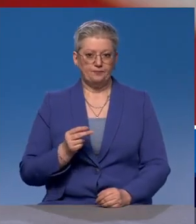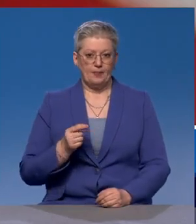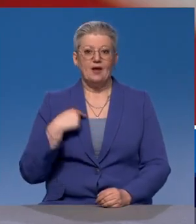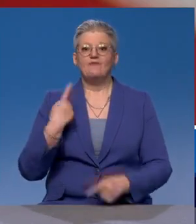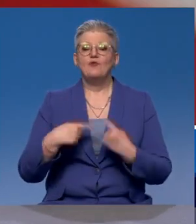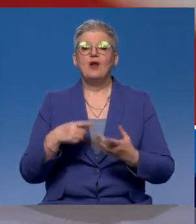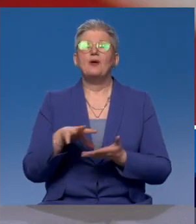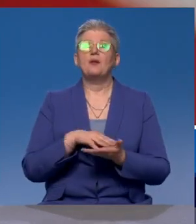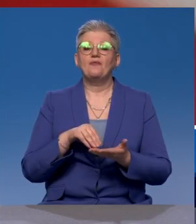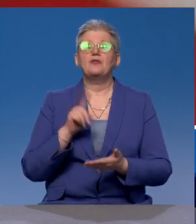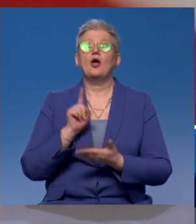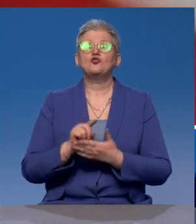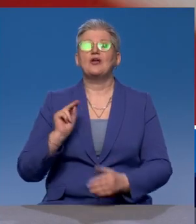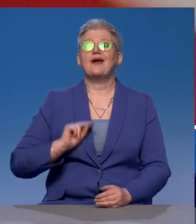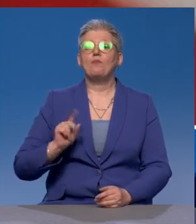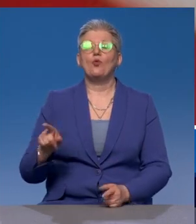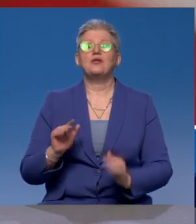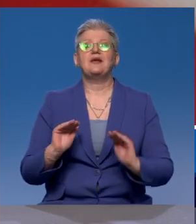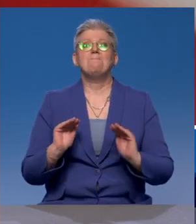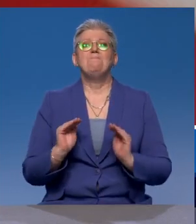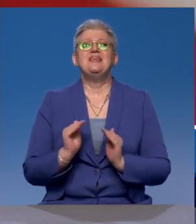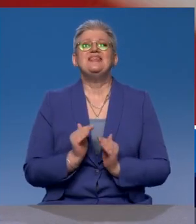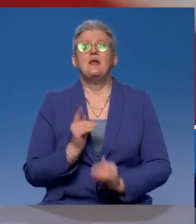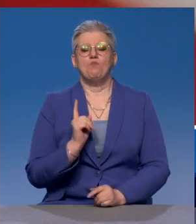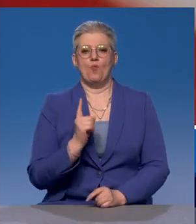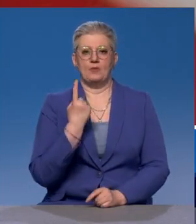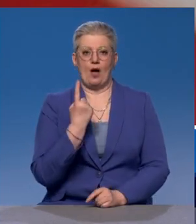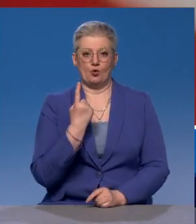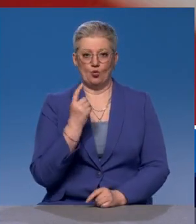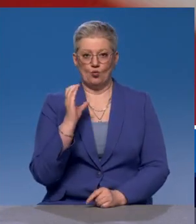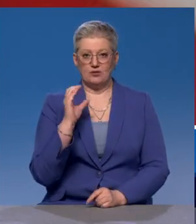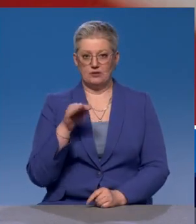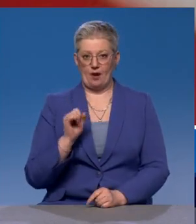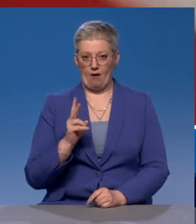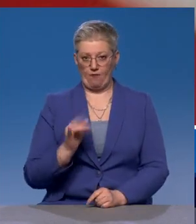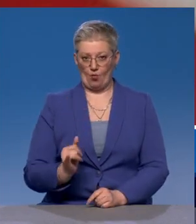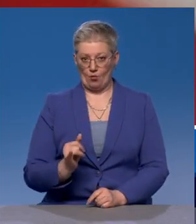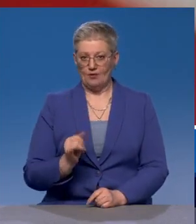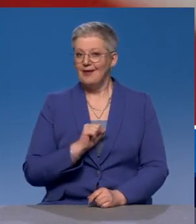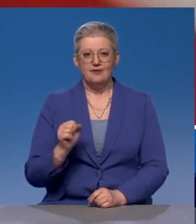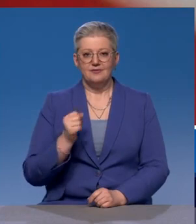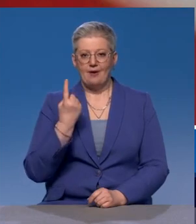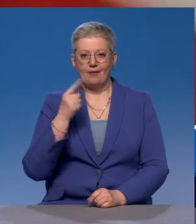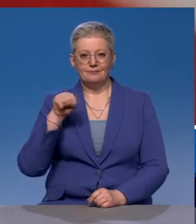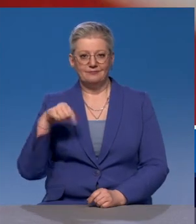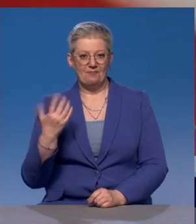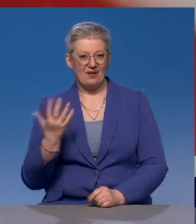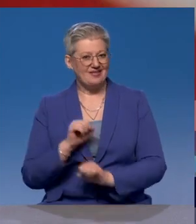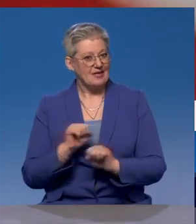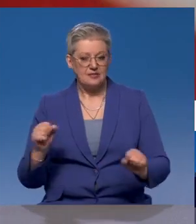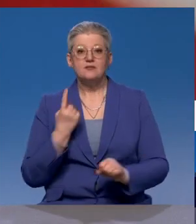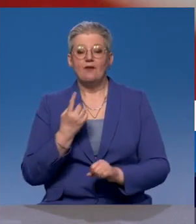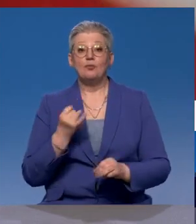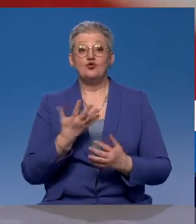повторять. Должны работать минимум на одну ставку. Это все, максимум, то есть на одну ставку. Потому что утомленный